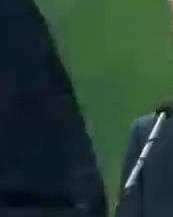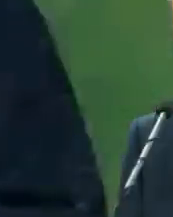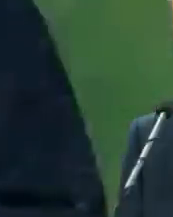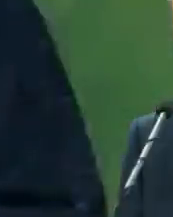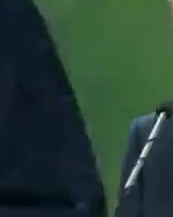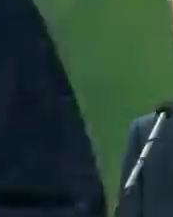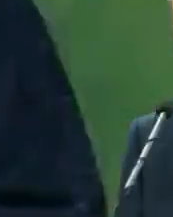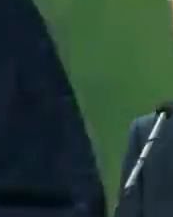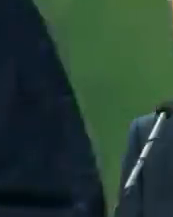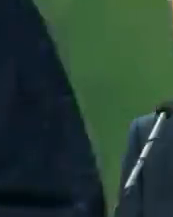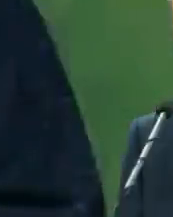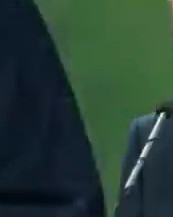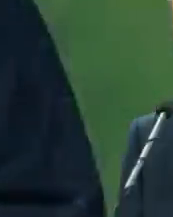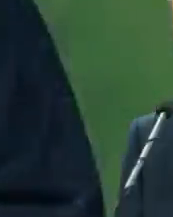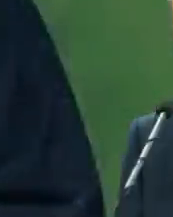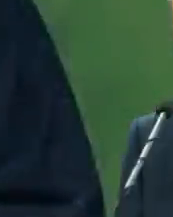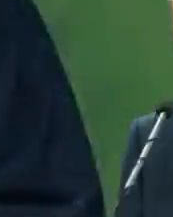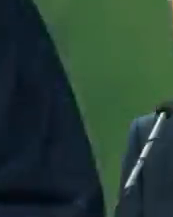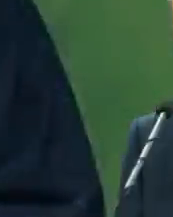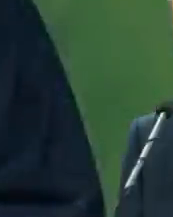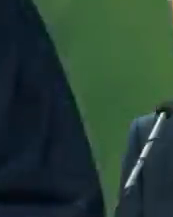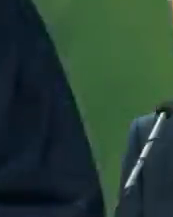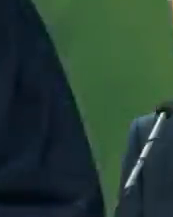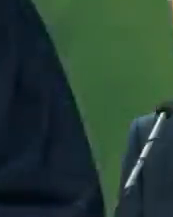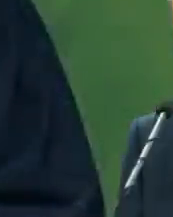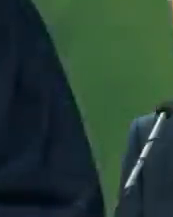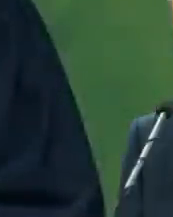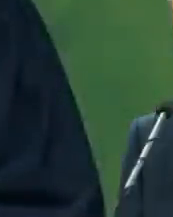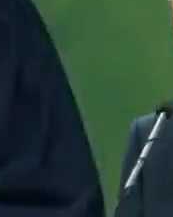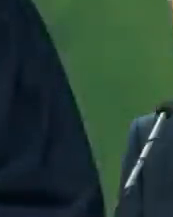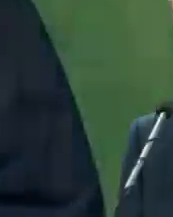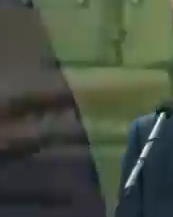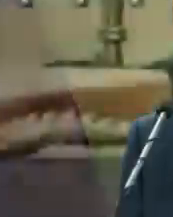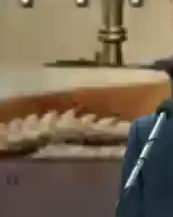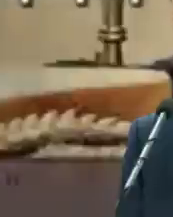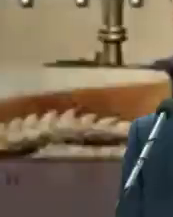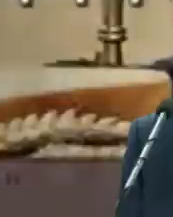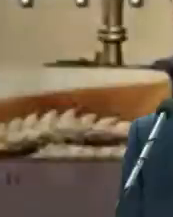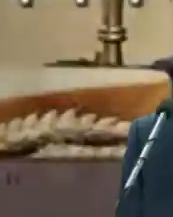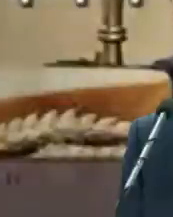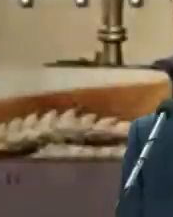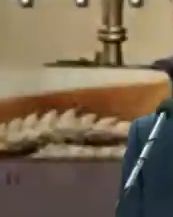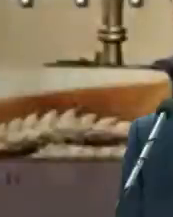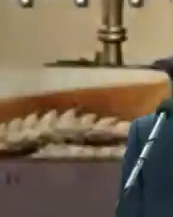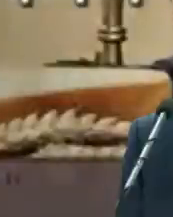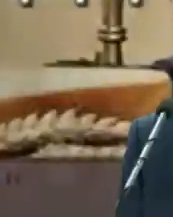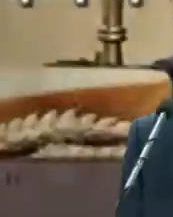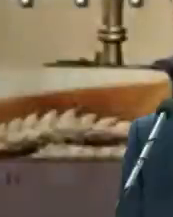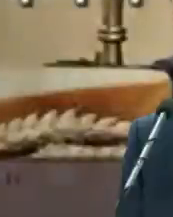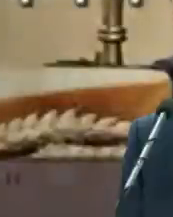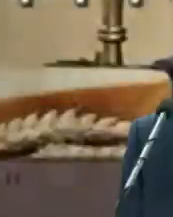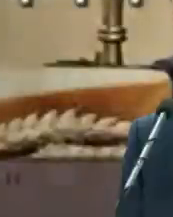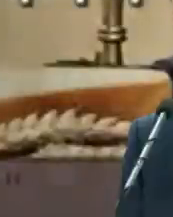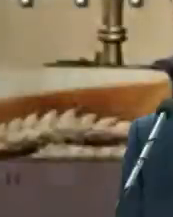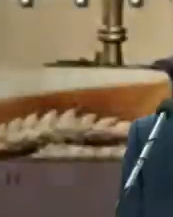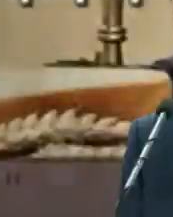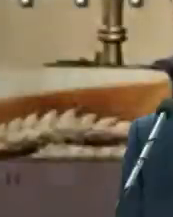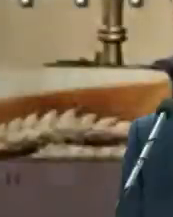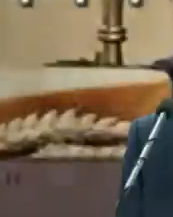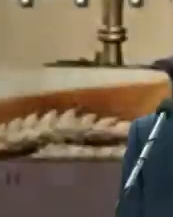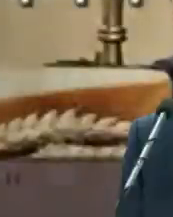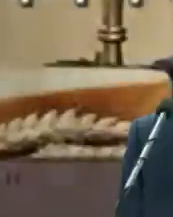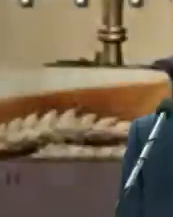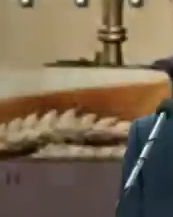오늘 은혜 받으실 말씀은 요한복음 19장 30절 말씀입니다. 요한복음 19장